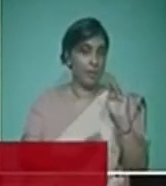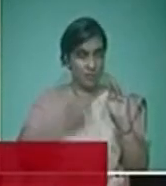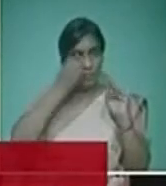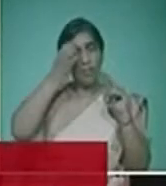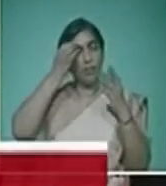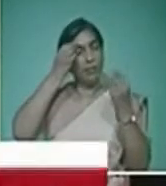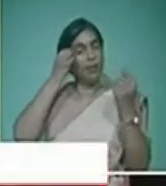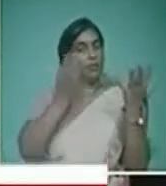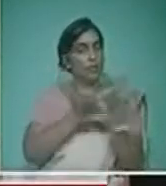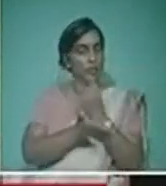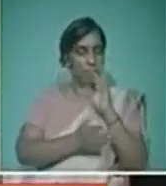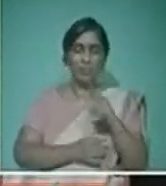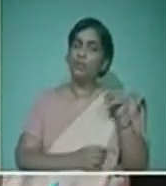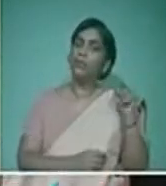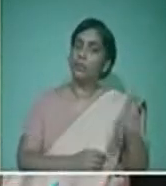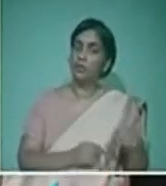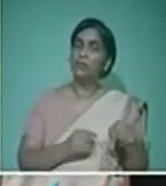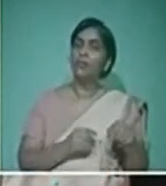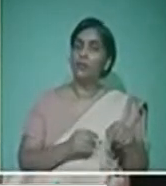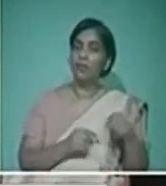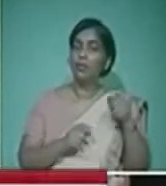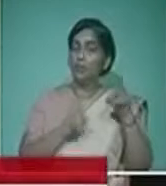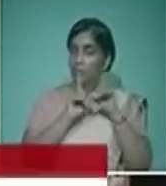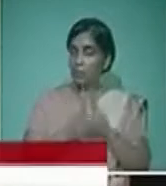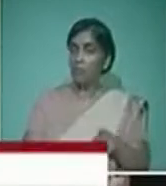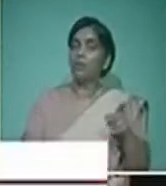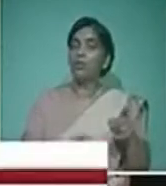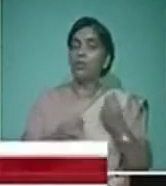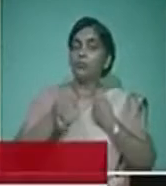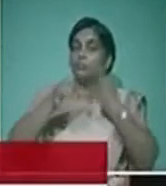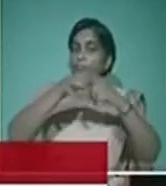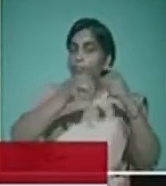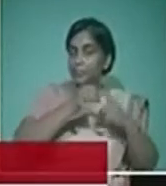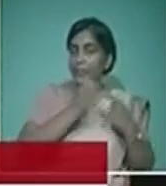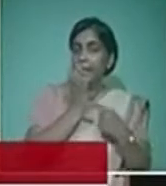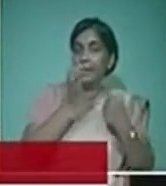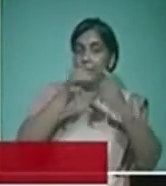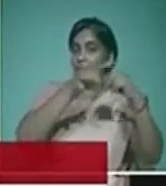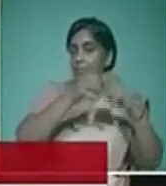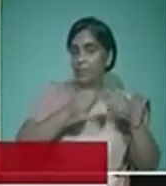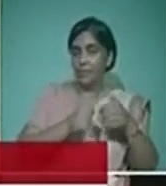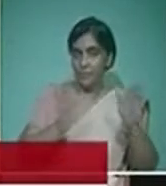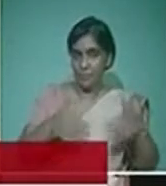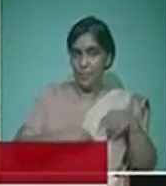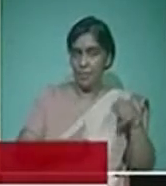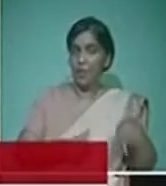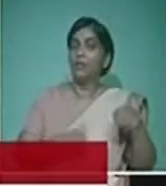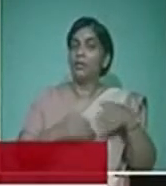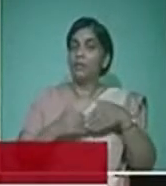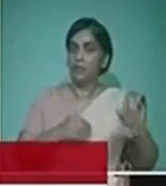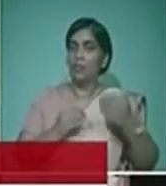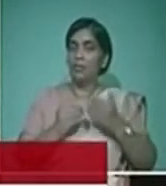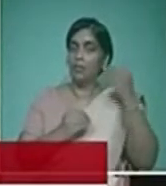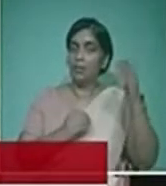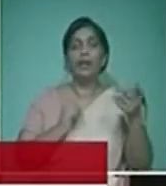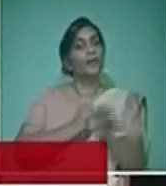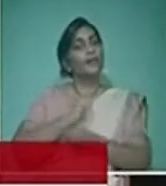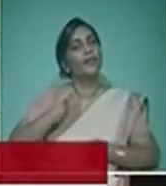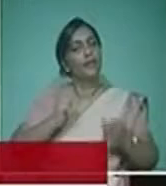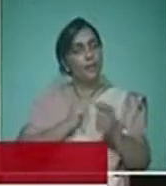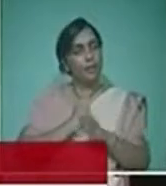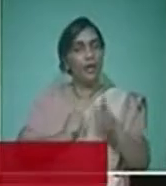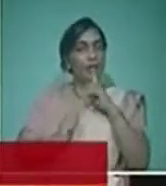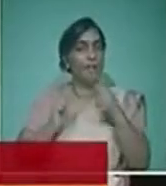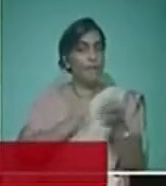පමණ වෙන් කර තිබෙනවා. දැනටමත් ඊට අදාළ ප්‍රසම්පාදන කටයුතු සිදු කරමින් පවතිනවා. මේ මගින් ඉදිරි මහ කන්නේදී